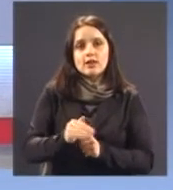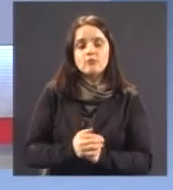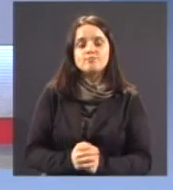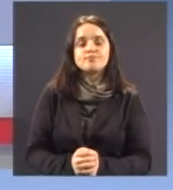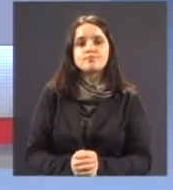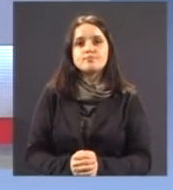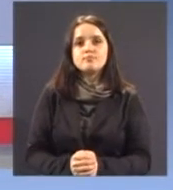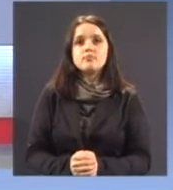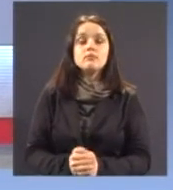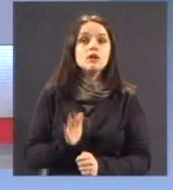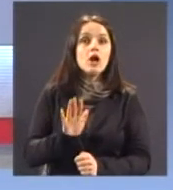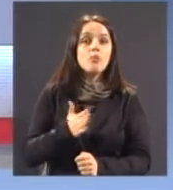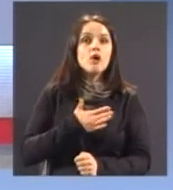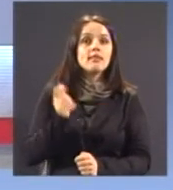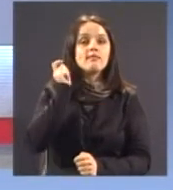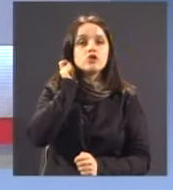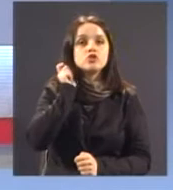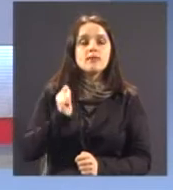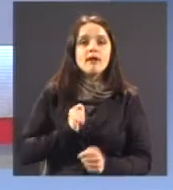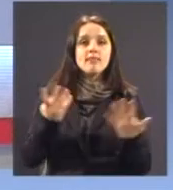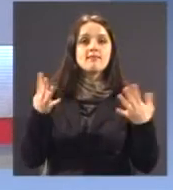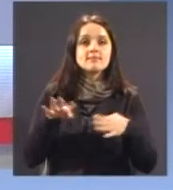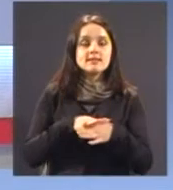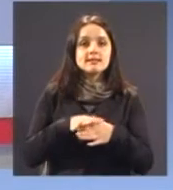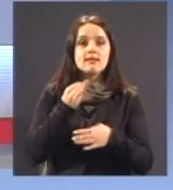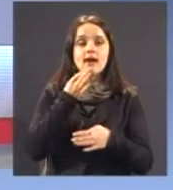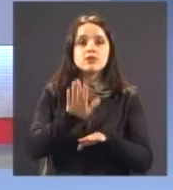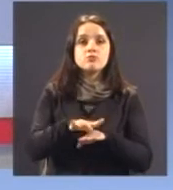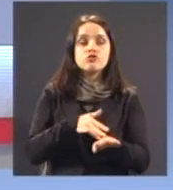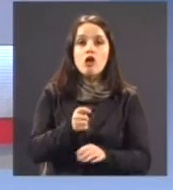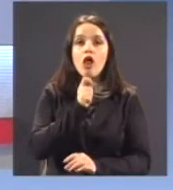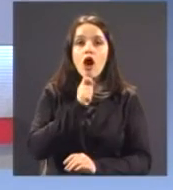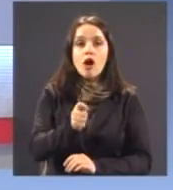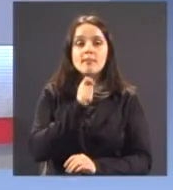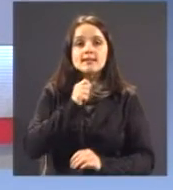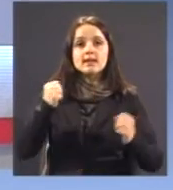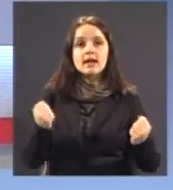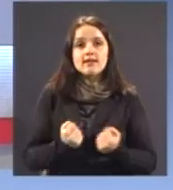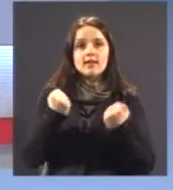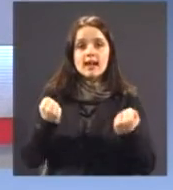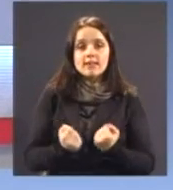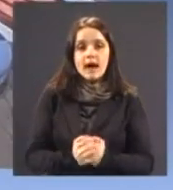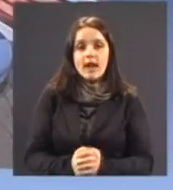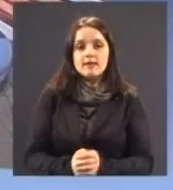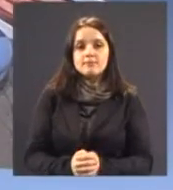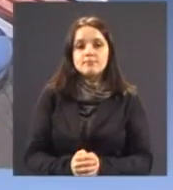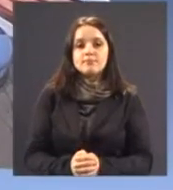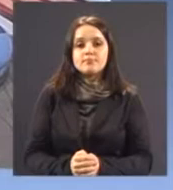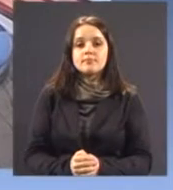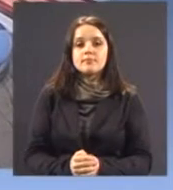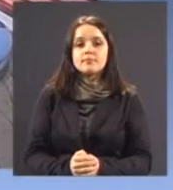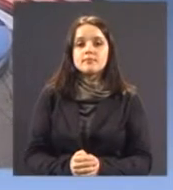djevojčica imala, moja kćerka imala 9 mjeseci kada su počeli logopedski tretmani. Ja ovdje moram da napomenem da